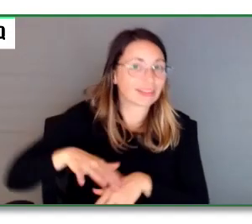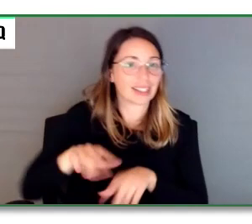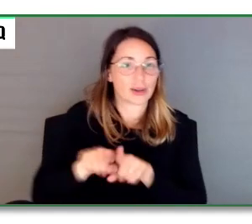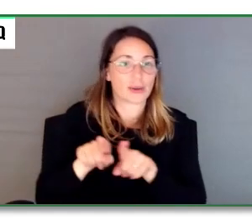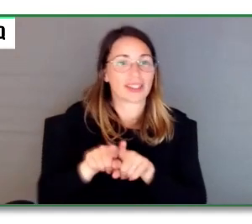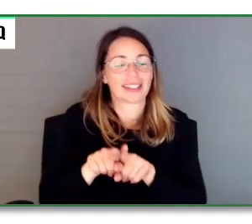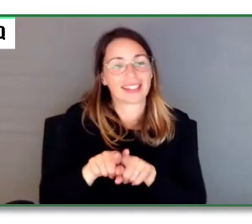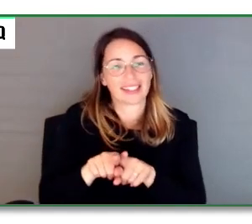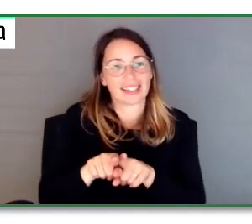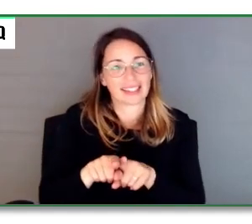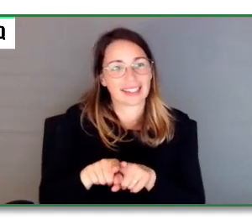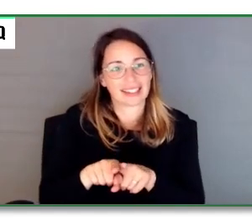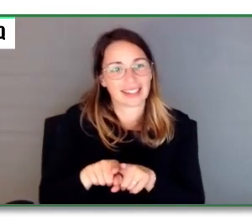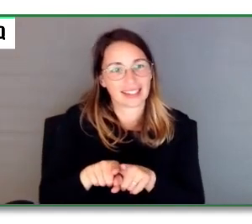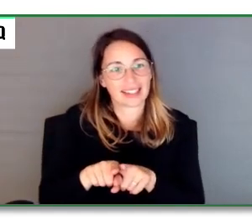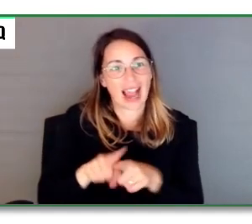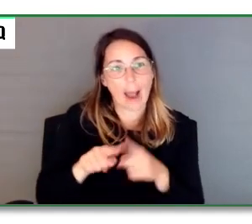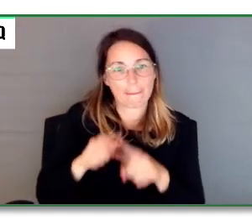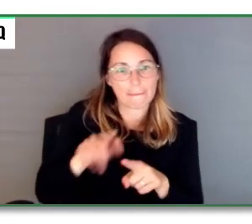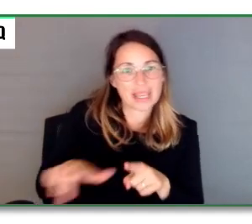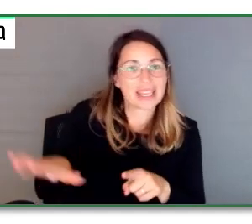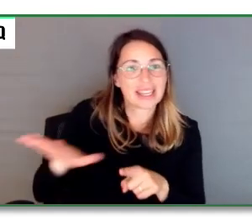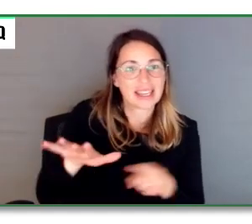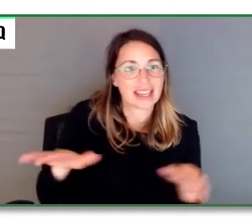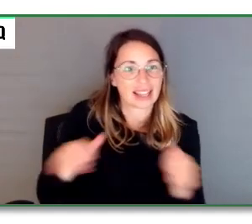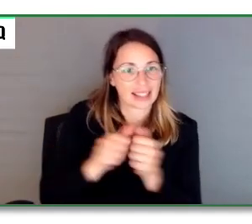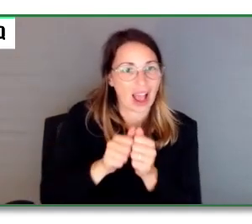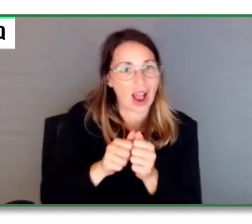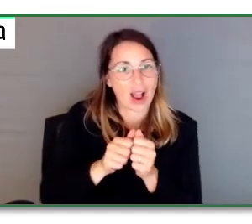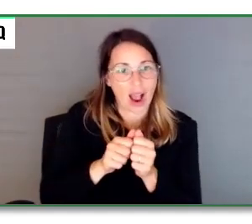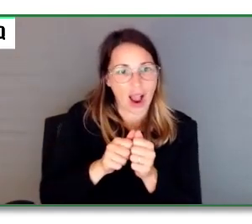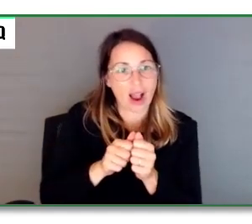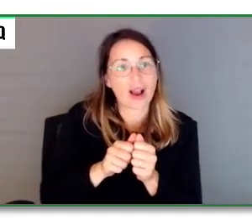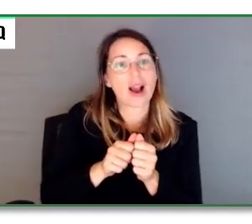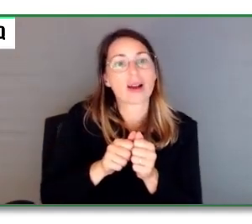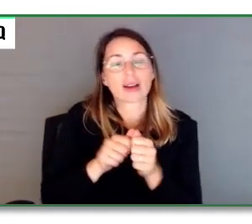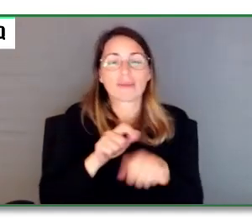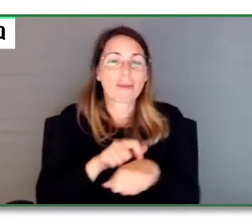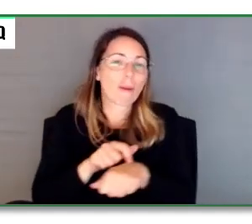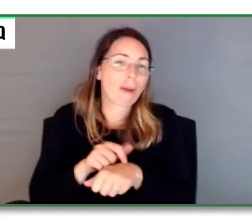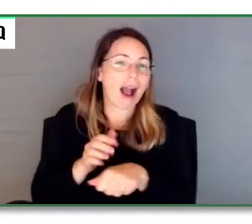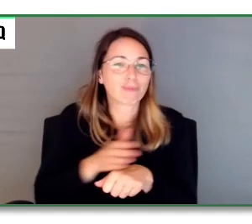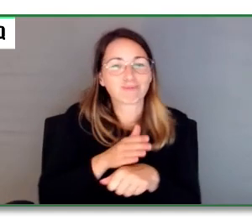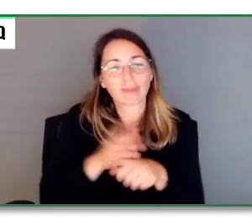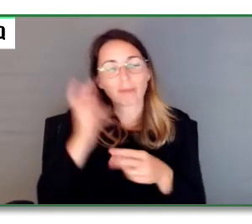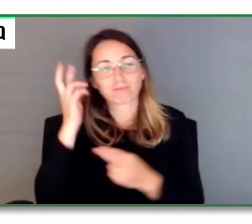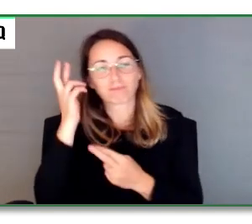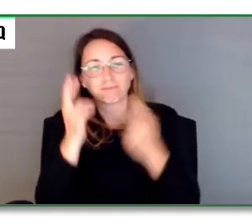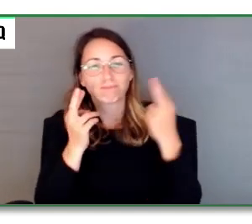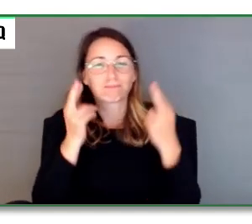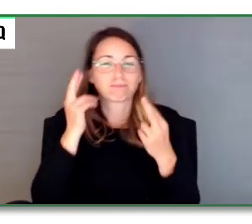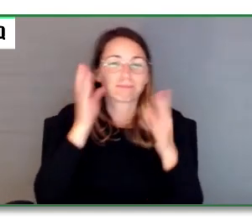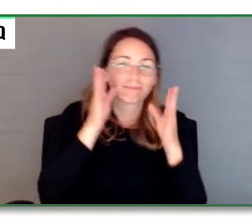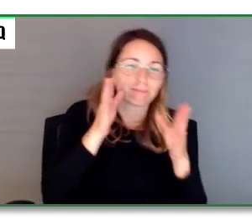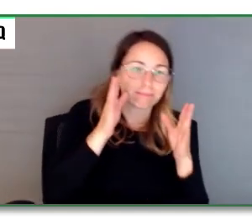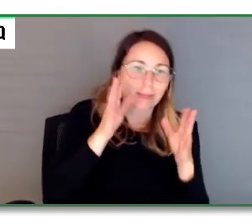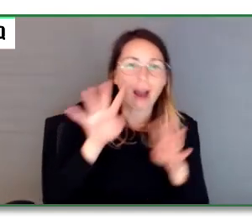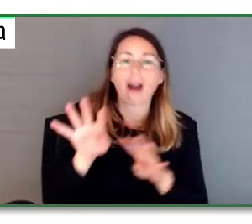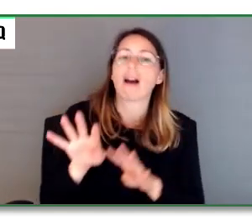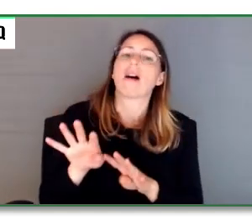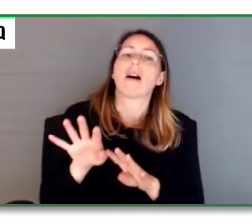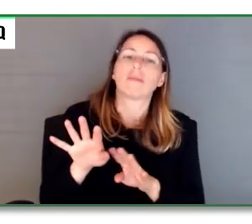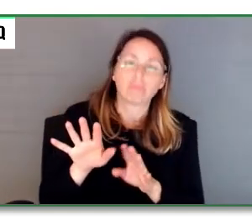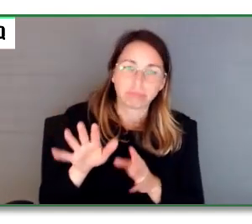ses amis. Il a aussi aimé les moments de réflexion et de contemplation dans la